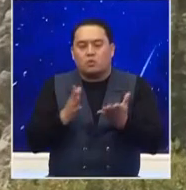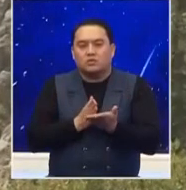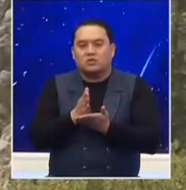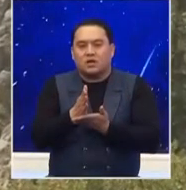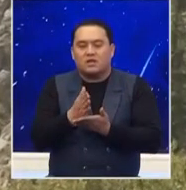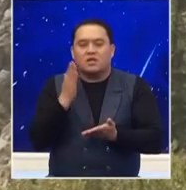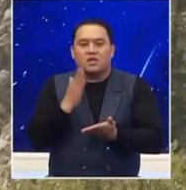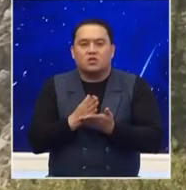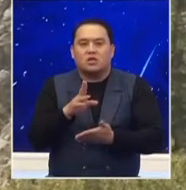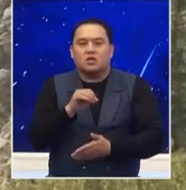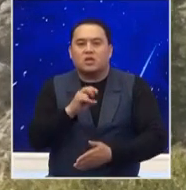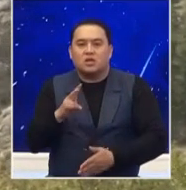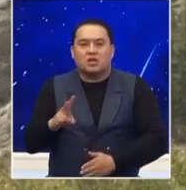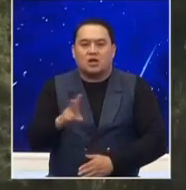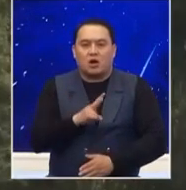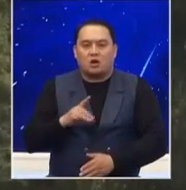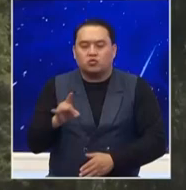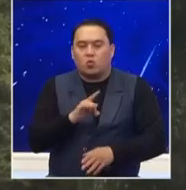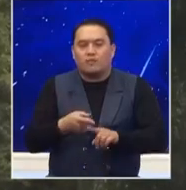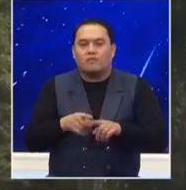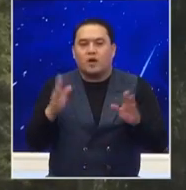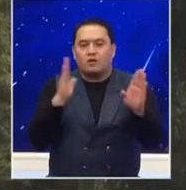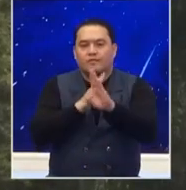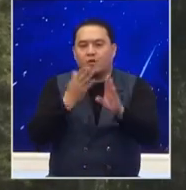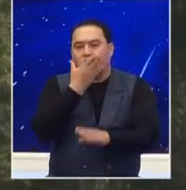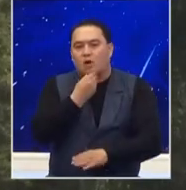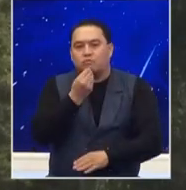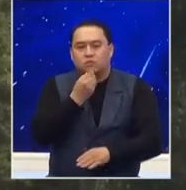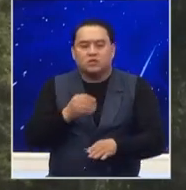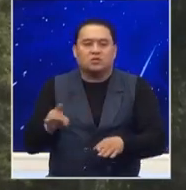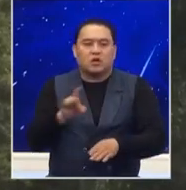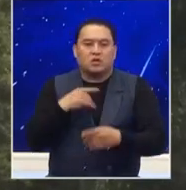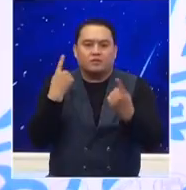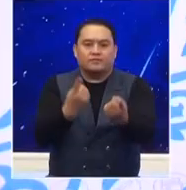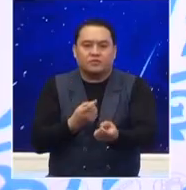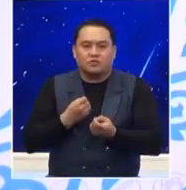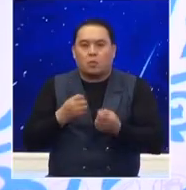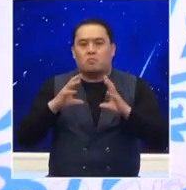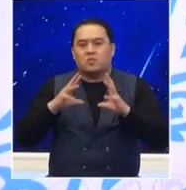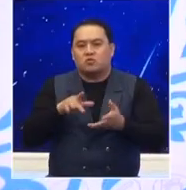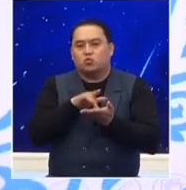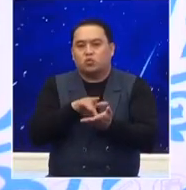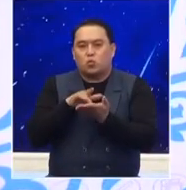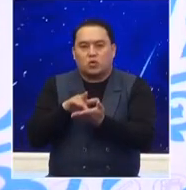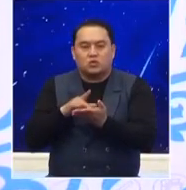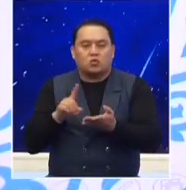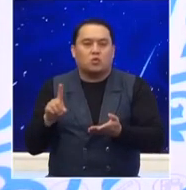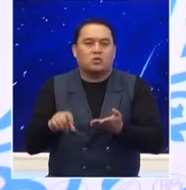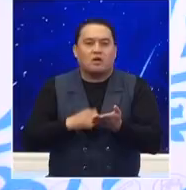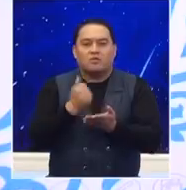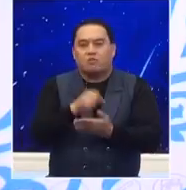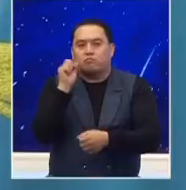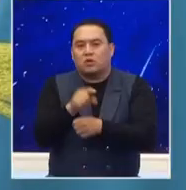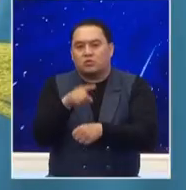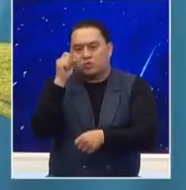этой сфере есть у Кегенского района. Живописная природа этих мест позволяет региону стать эпицентром мирового туризма. Потому глава ЖТСУ